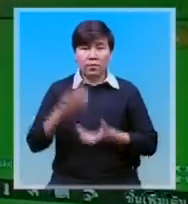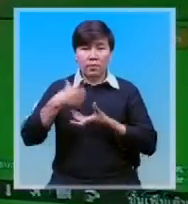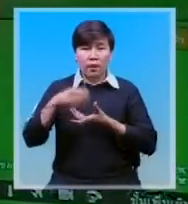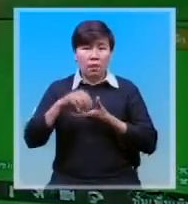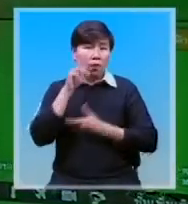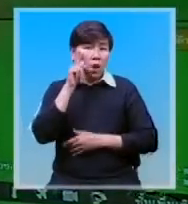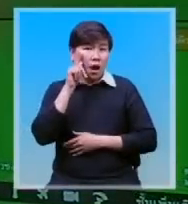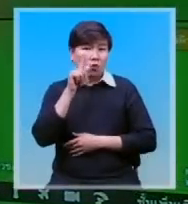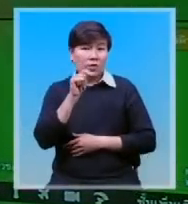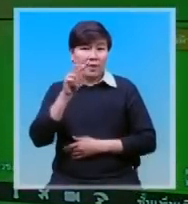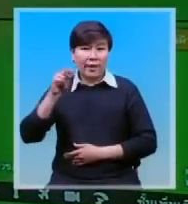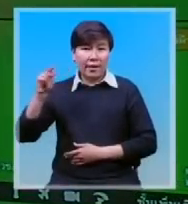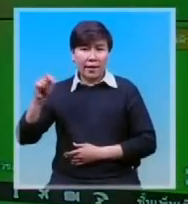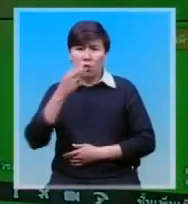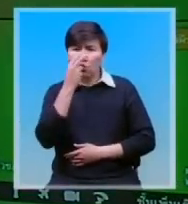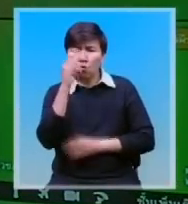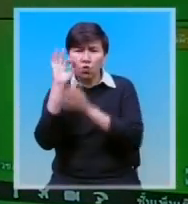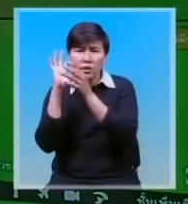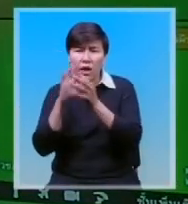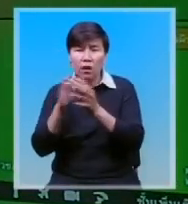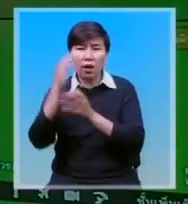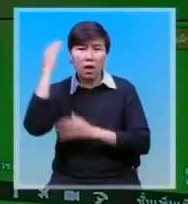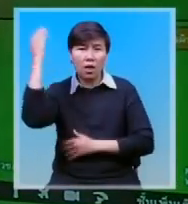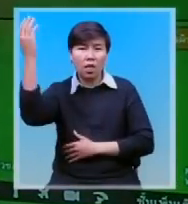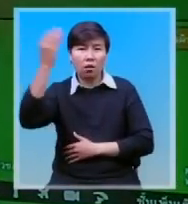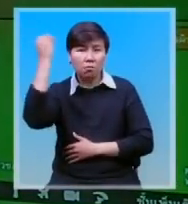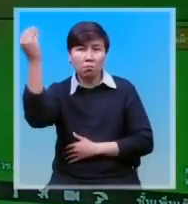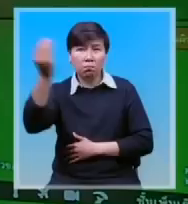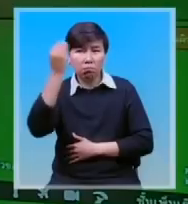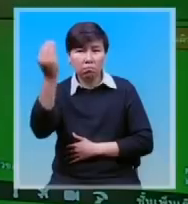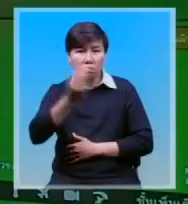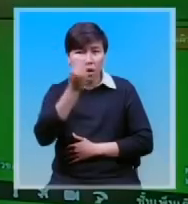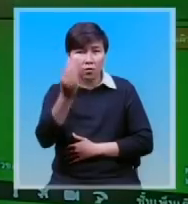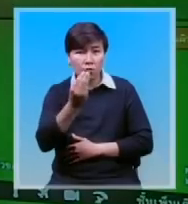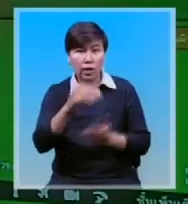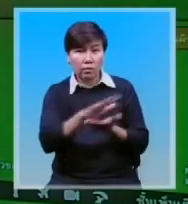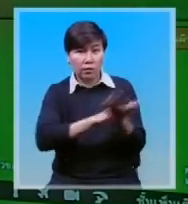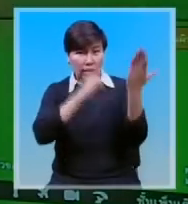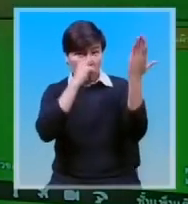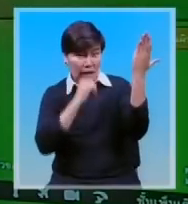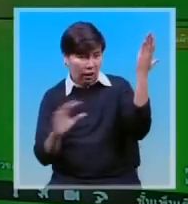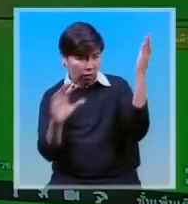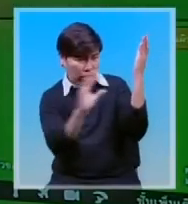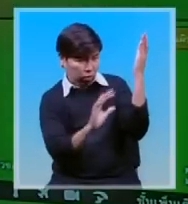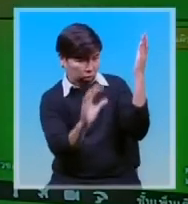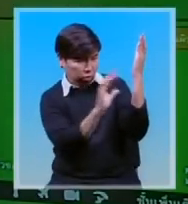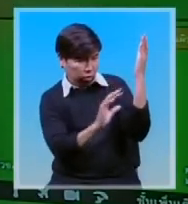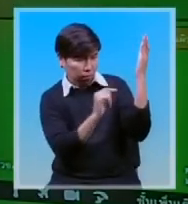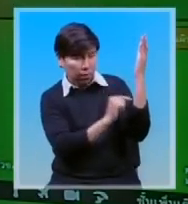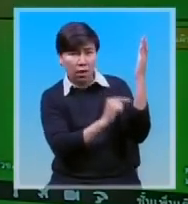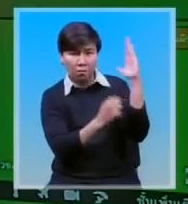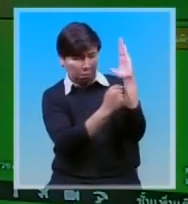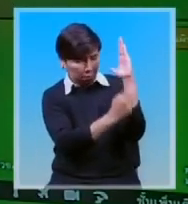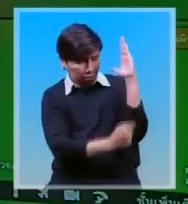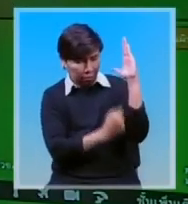CNN ข่าวบ่ายค่ะแล้วก็ยังคงเกาะติดสถานการณ์การเคลื่อนตัวของพายุปลาบึกนี้นะคะว่าจะส่งผลกระทบในแต่ละพื้นที่อย่าง